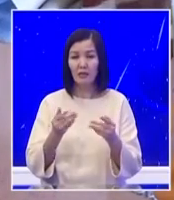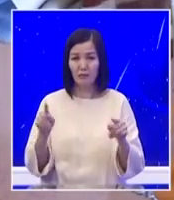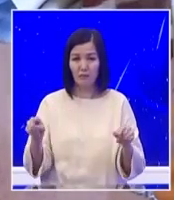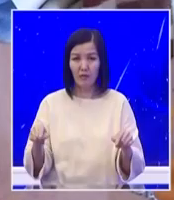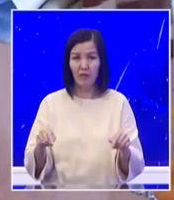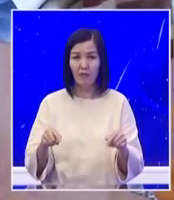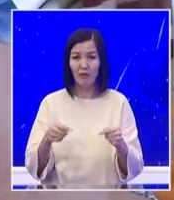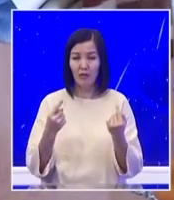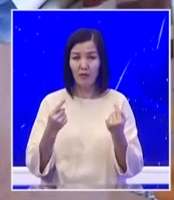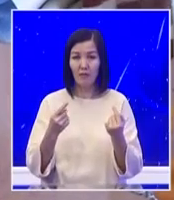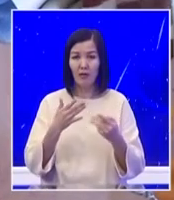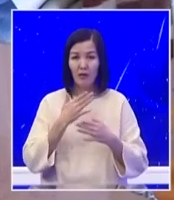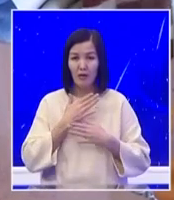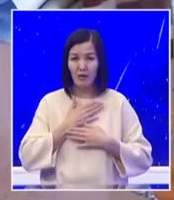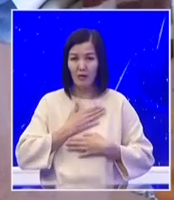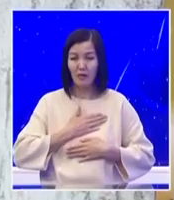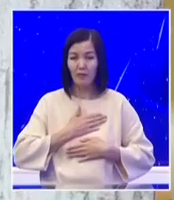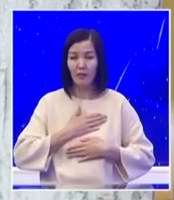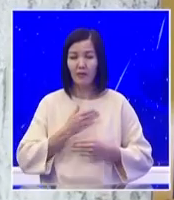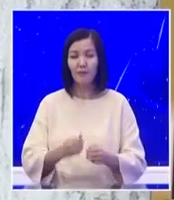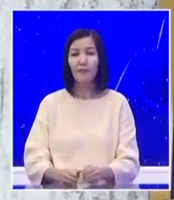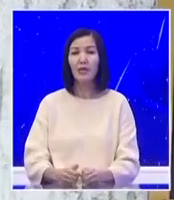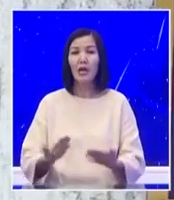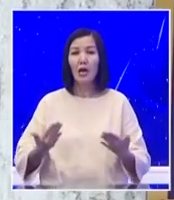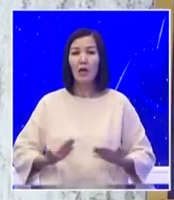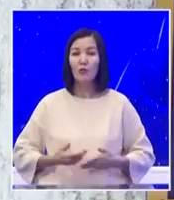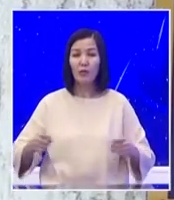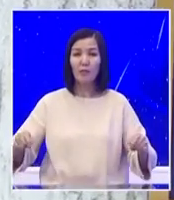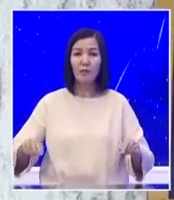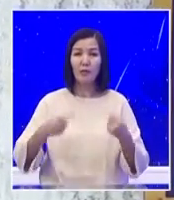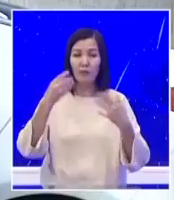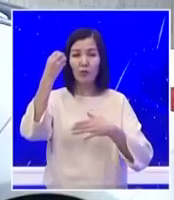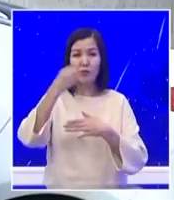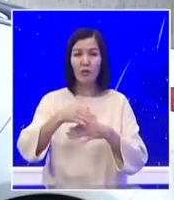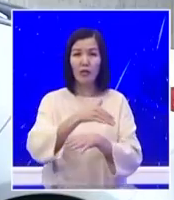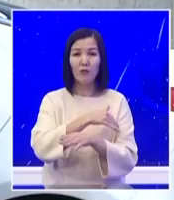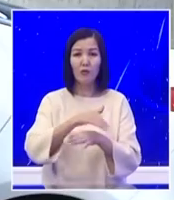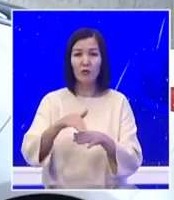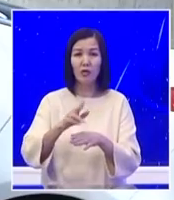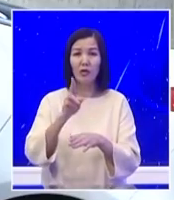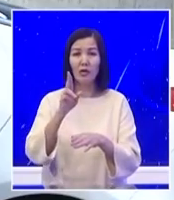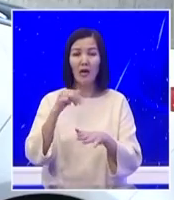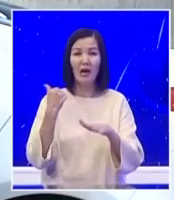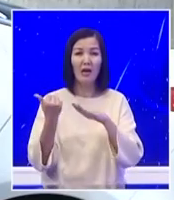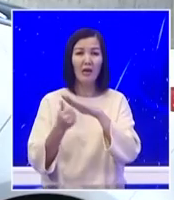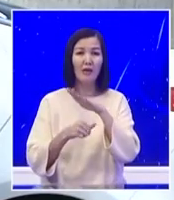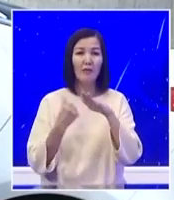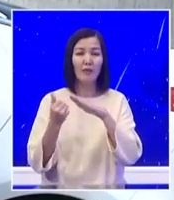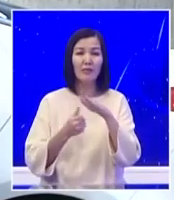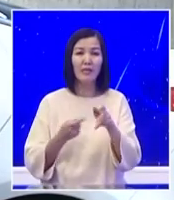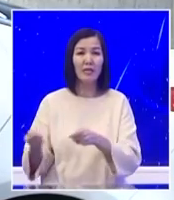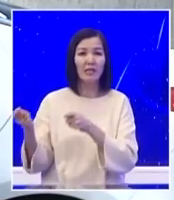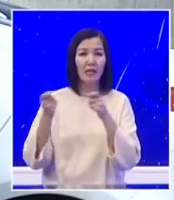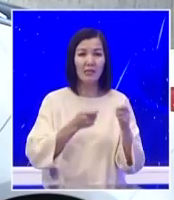деп иншалла айтуға болады, негіз бар. Әлеуметтік бейінде орталығында қала көшелерін кезіп жүрген қаңғыбастарды тасымалдайтын патруль